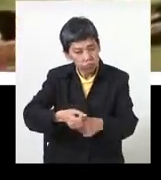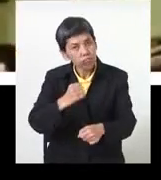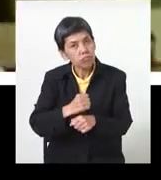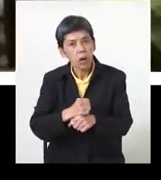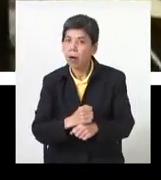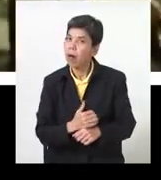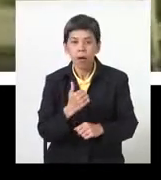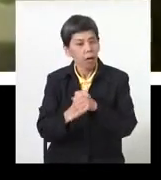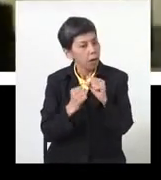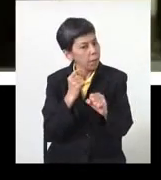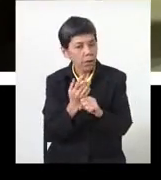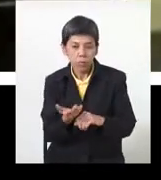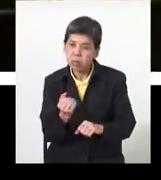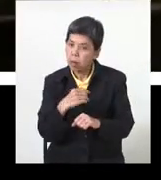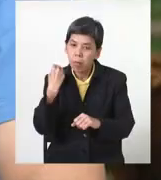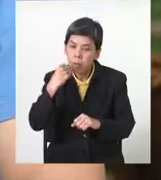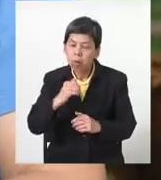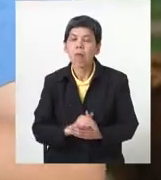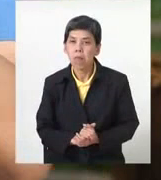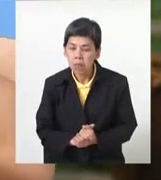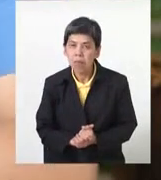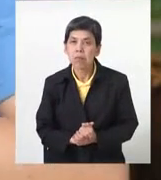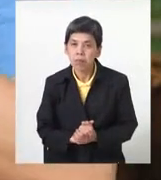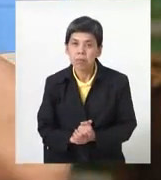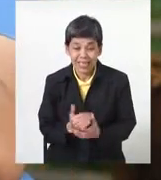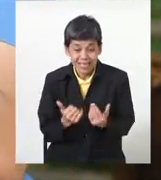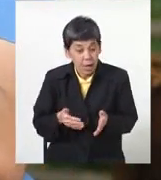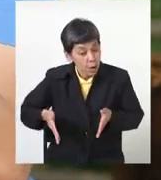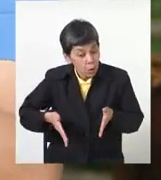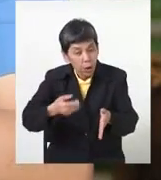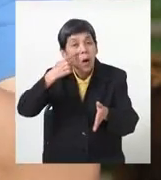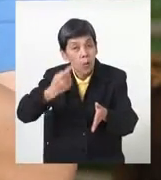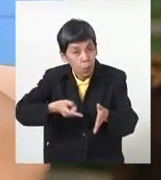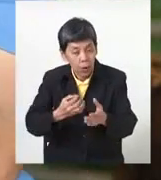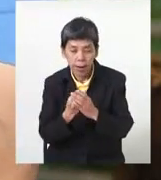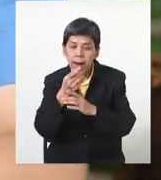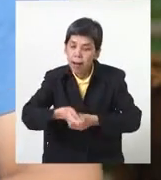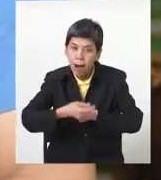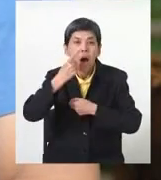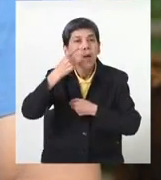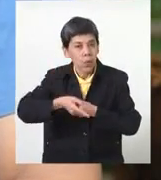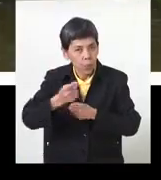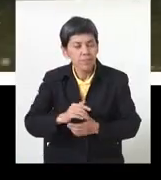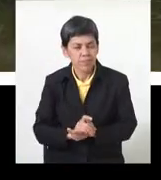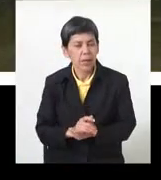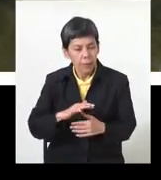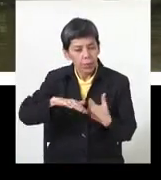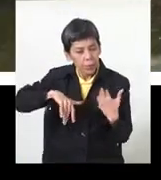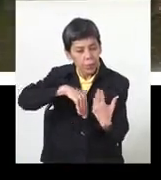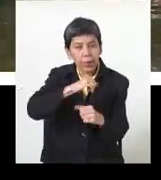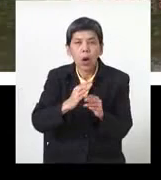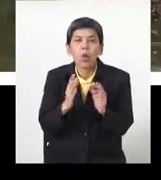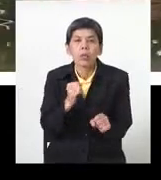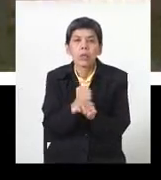เกษตรได้ตลอดปีอืนั้นทุกวันนี้นะฮะคลองก็ยังอยู่การเกษตรก็ยังอยู่แต่ก็